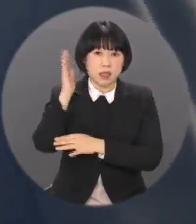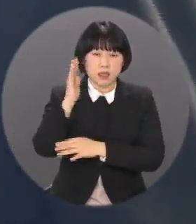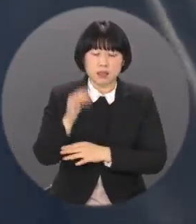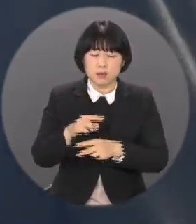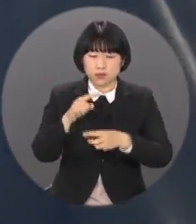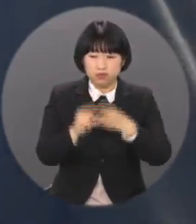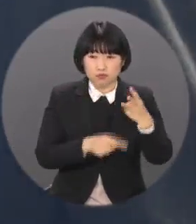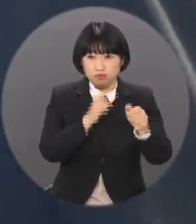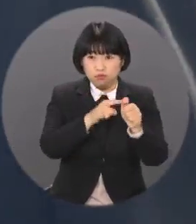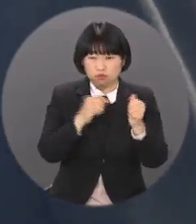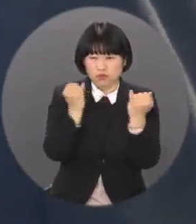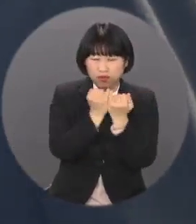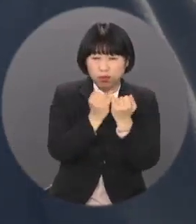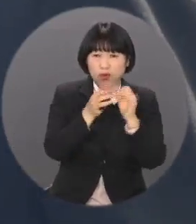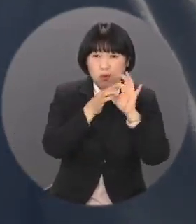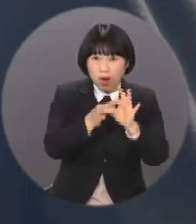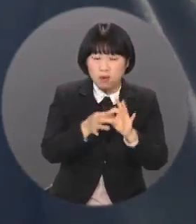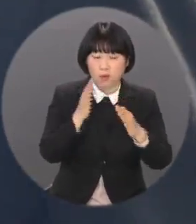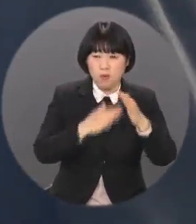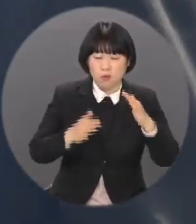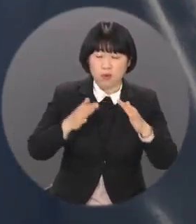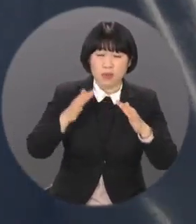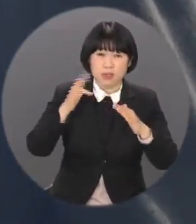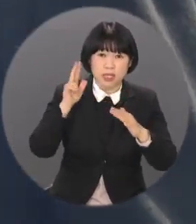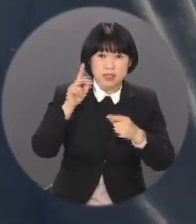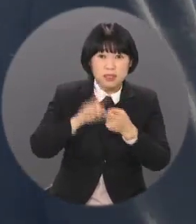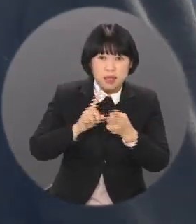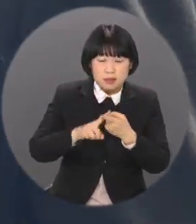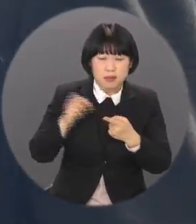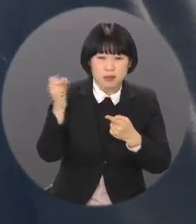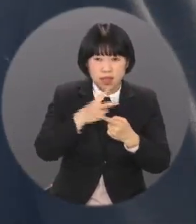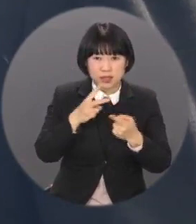논란이 됐던 여성 관련 공약을 재소환하며